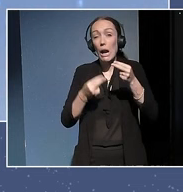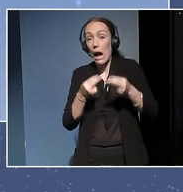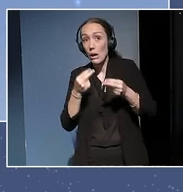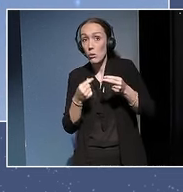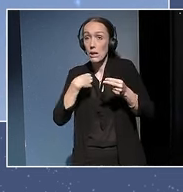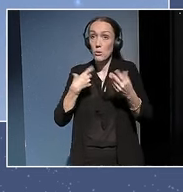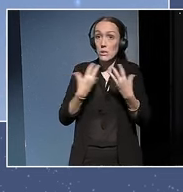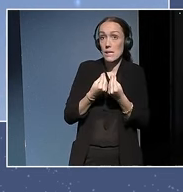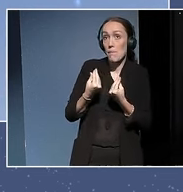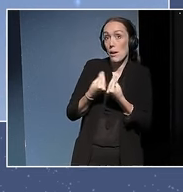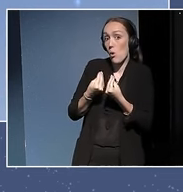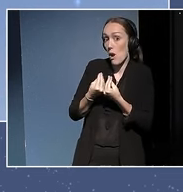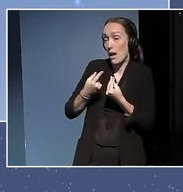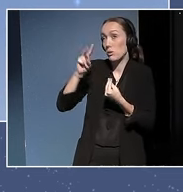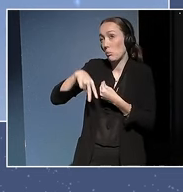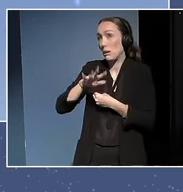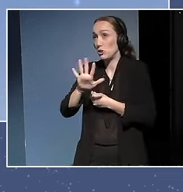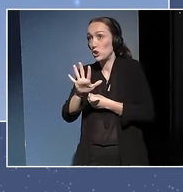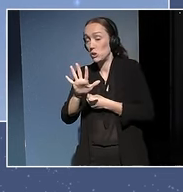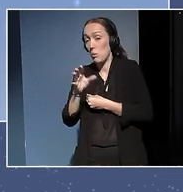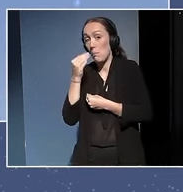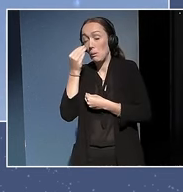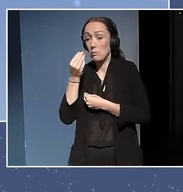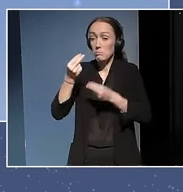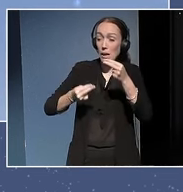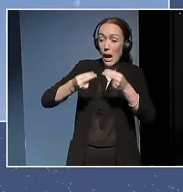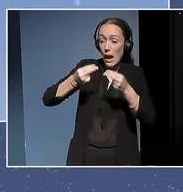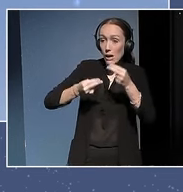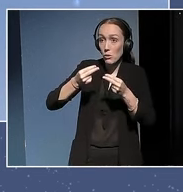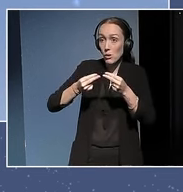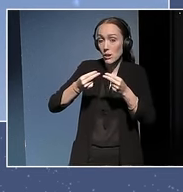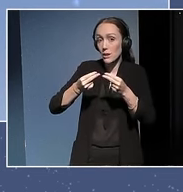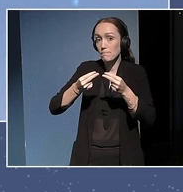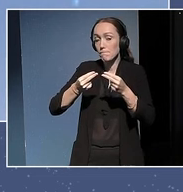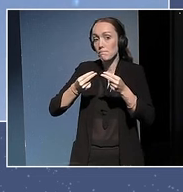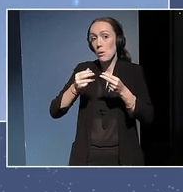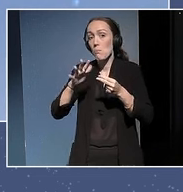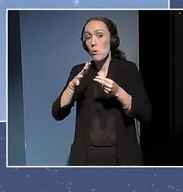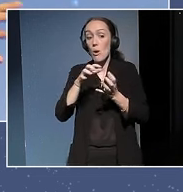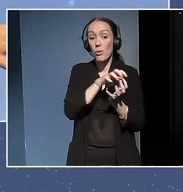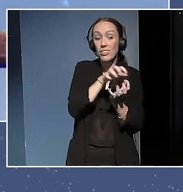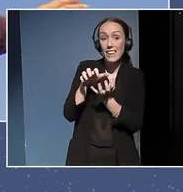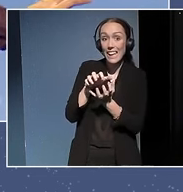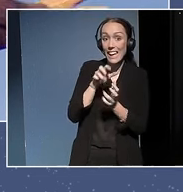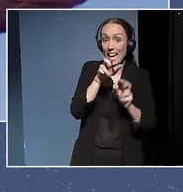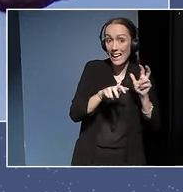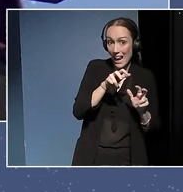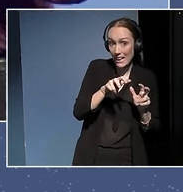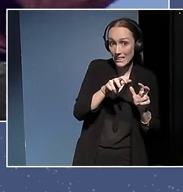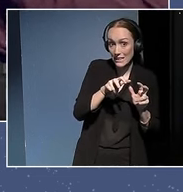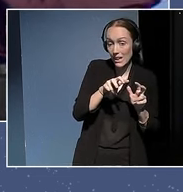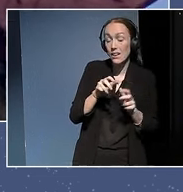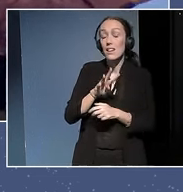2005 poteva forse superare anche le dimensioni di un t-rex quindi avrebbe come